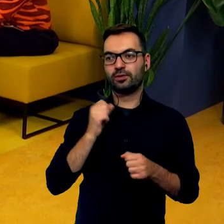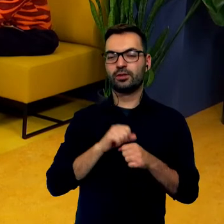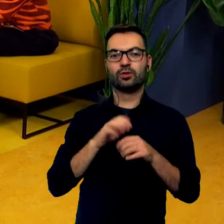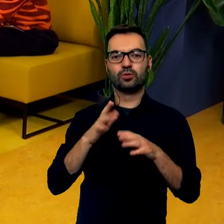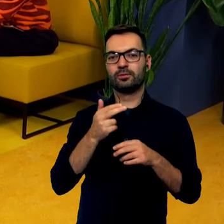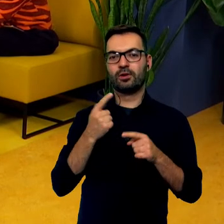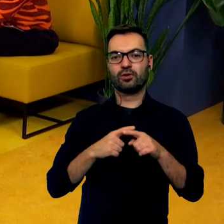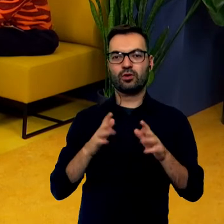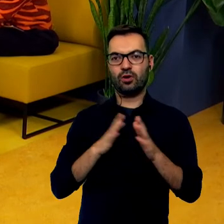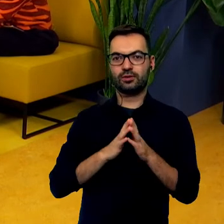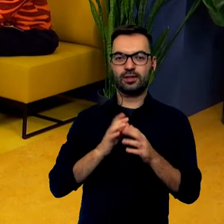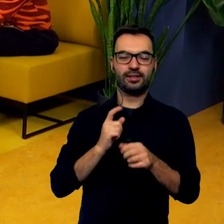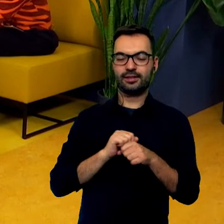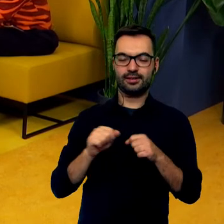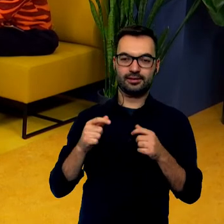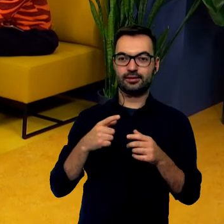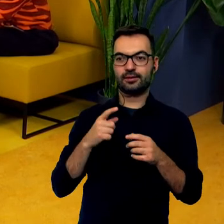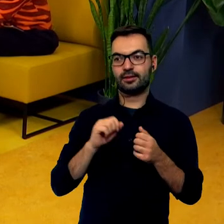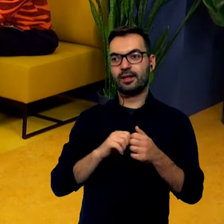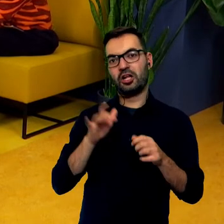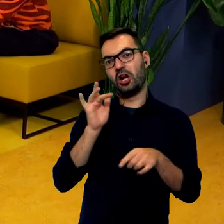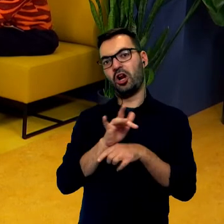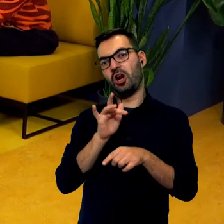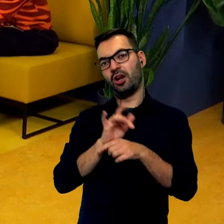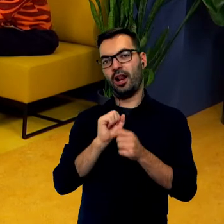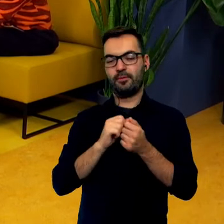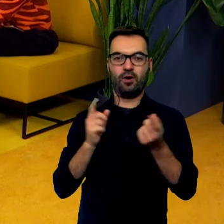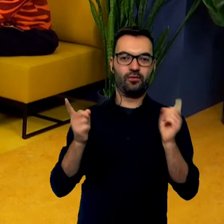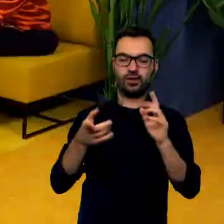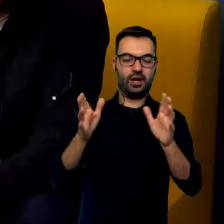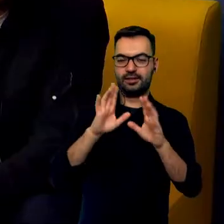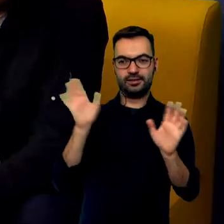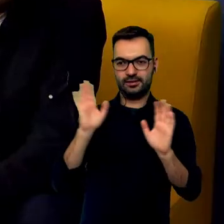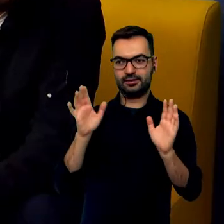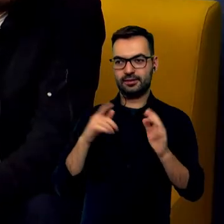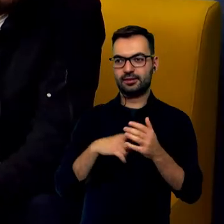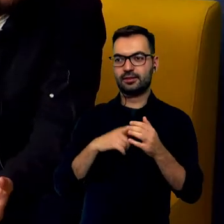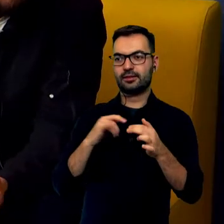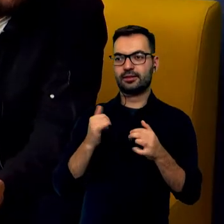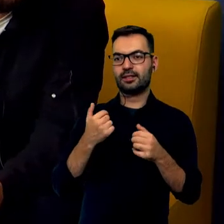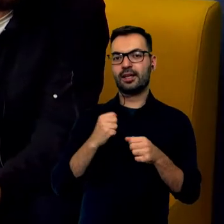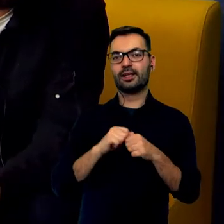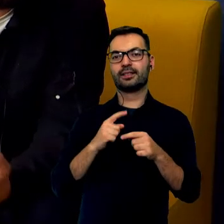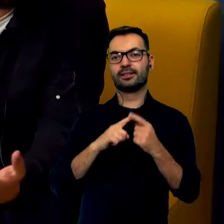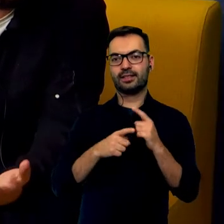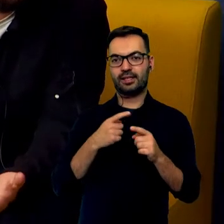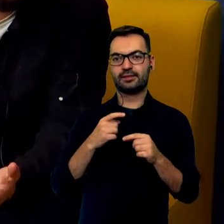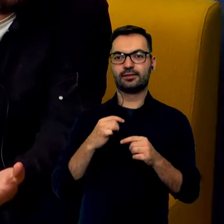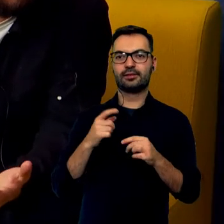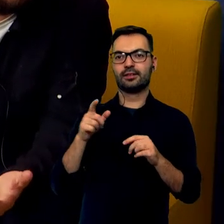sporo o Kościele, ale to nie jest to tak właśnie tylko albo krytyka, albo w drugą stronę, tylko a jaki jest sens dla